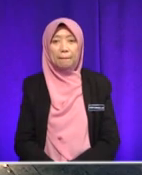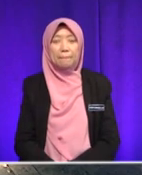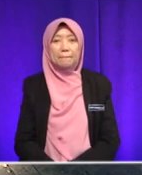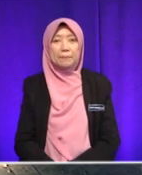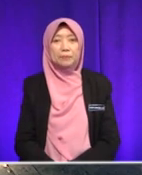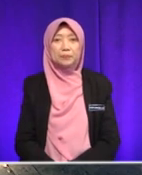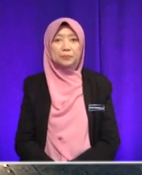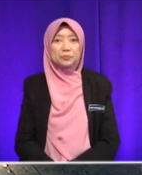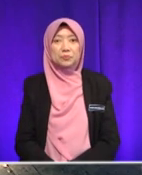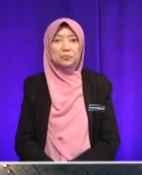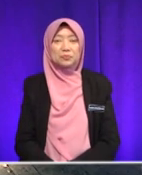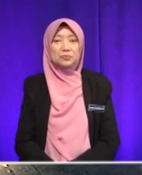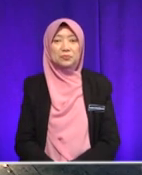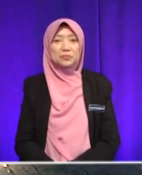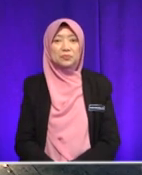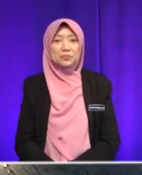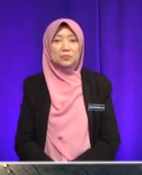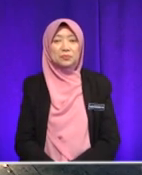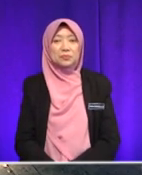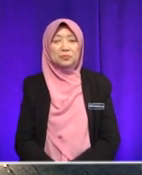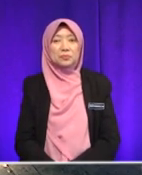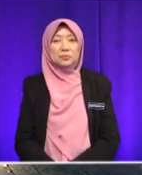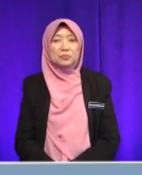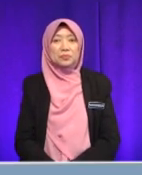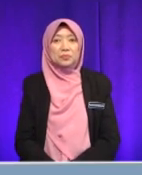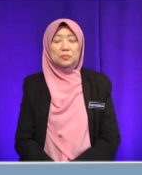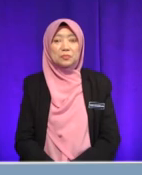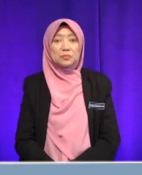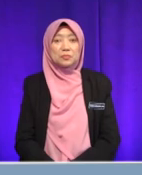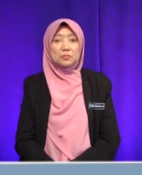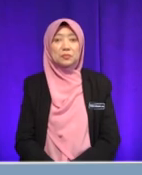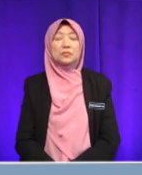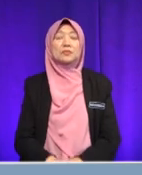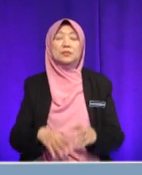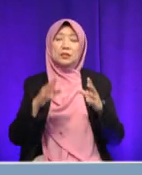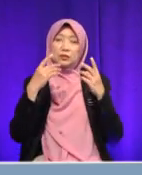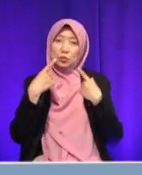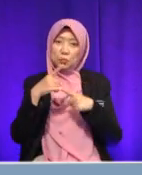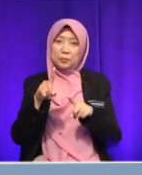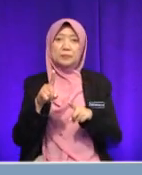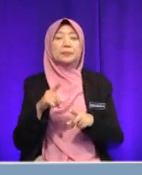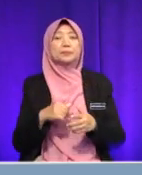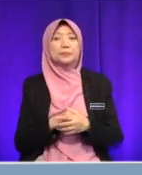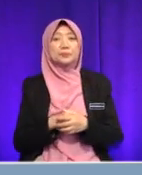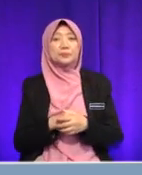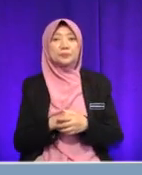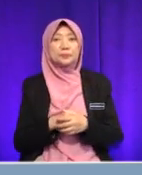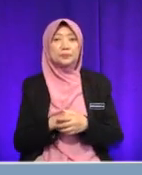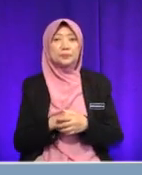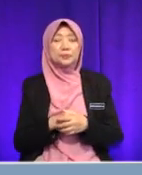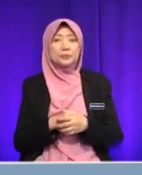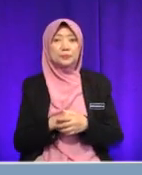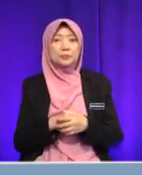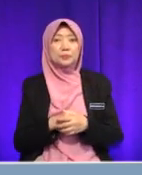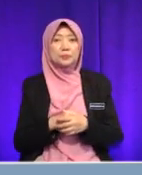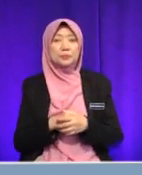Ifti senyum lebar tu. Silakan Ifti. Jadi ini jawapan saya. Okey, baik. Kita lihat Ifti